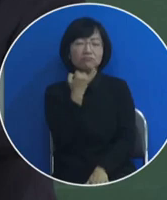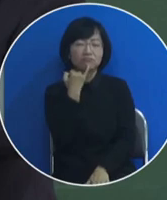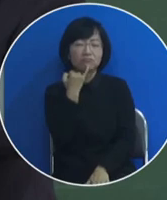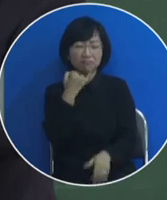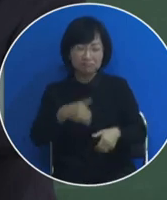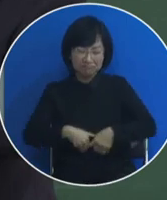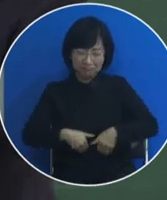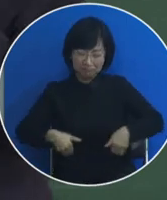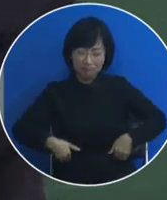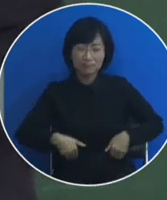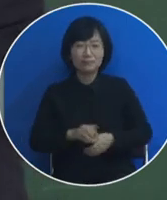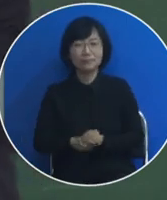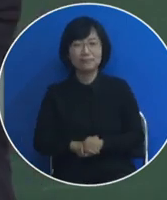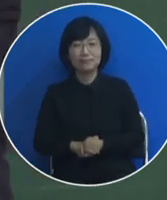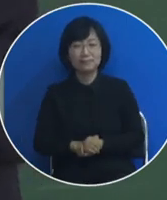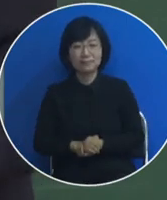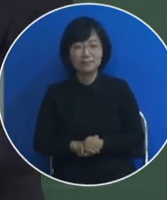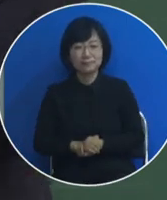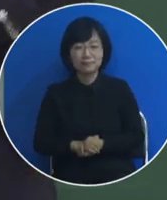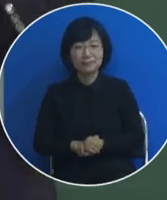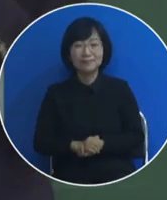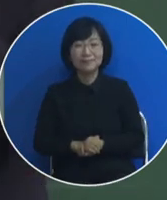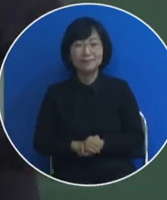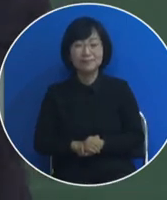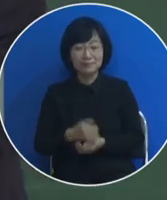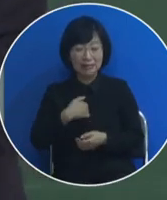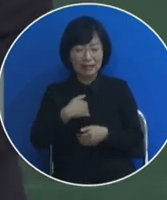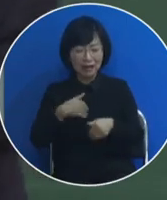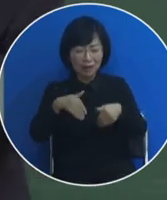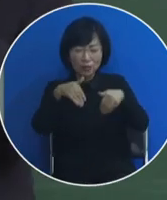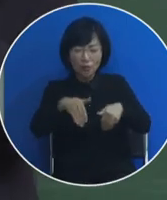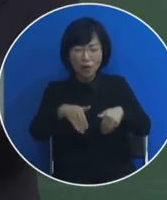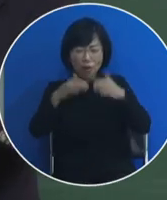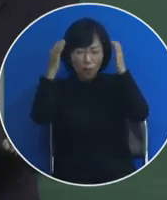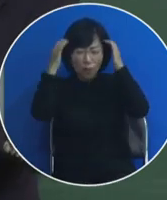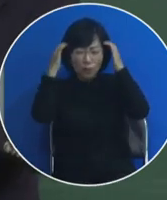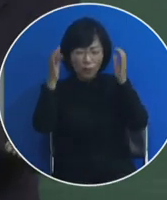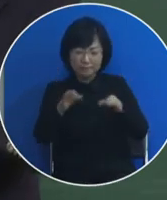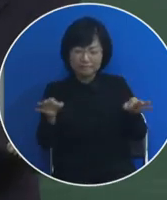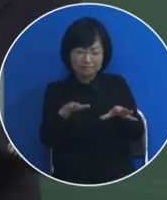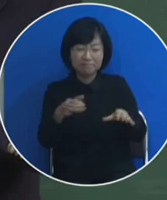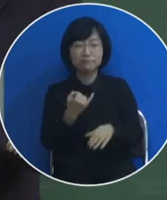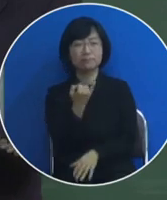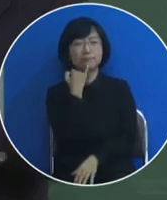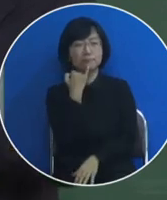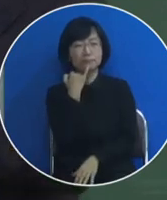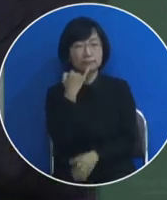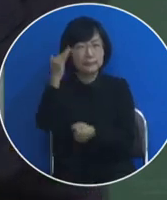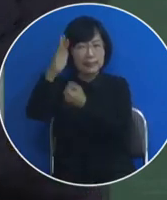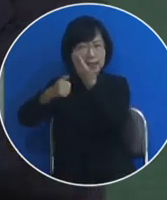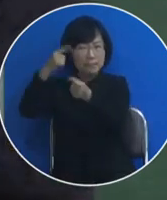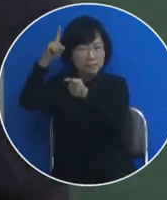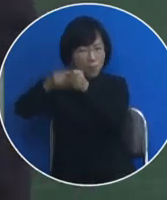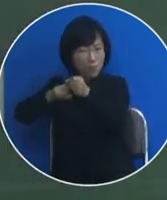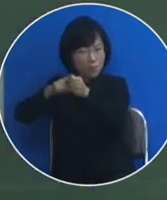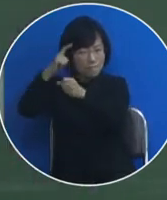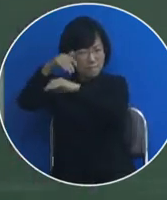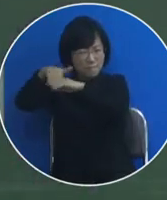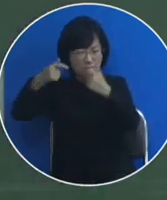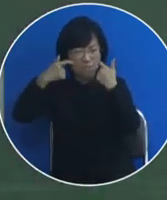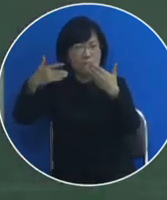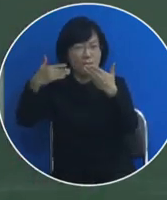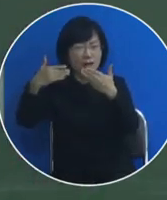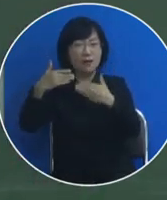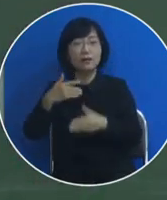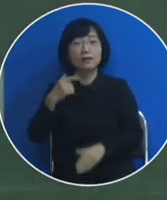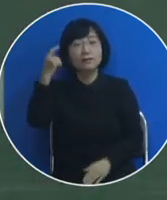slave was not a problem for him. 영원히 가도 상관없지만은 잠시 가는 거 상관없어. It wouldn't matter even if he was eternally a slave, but he was just going there momentarily